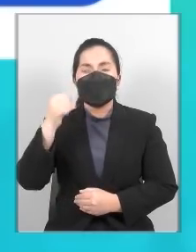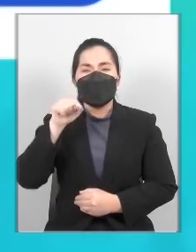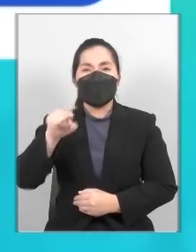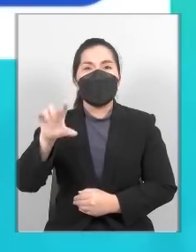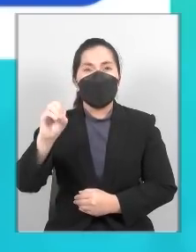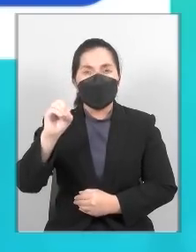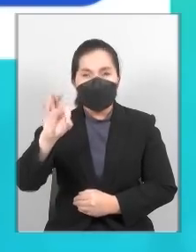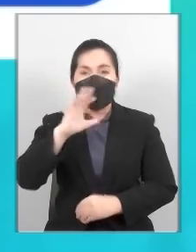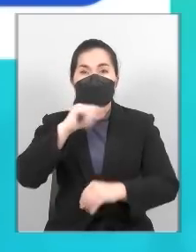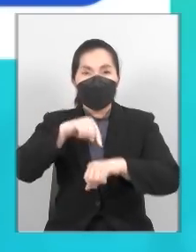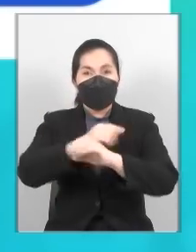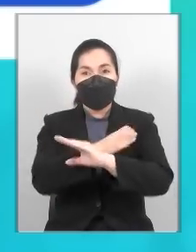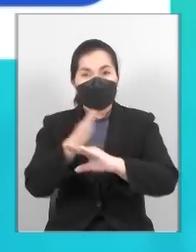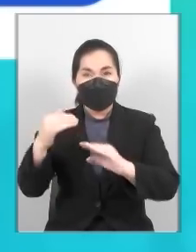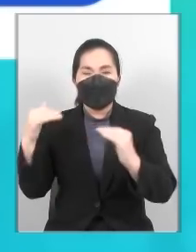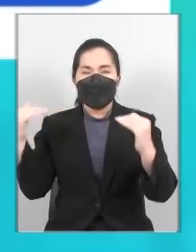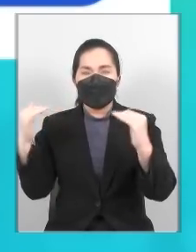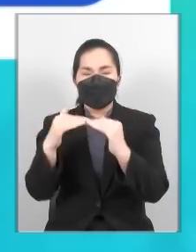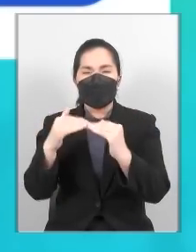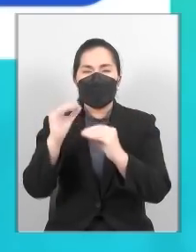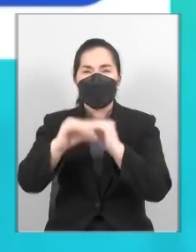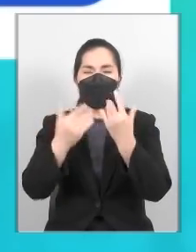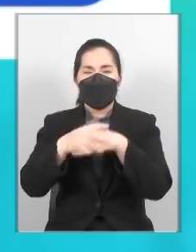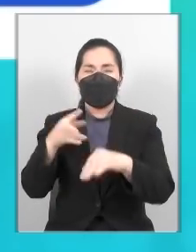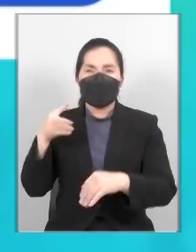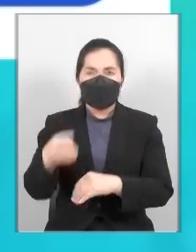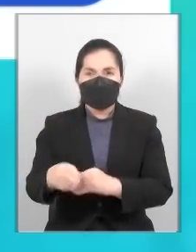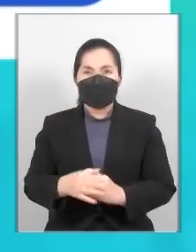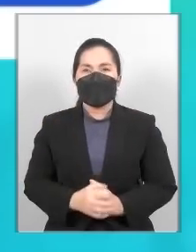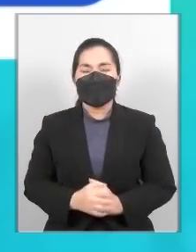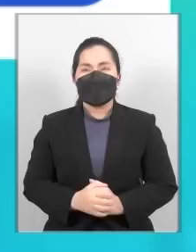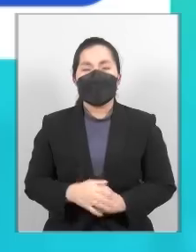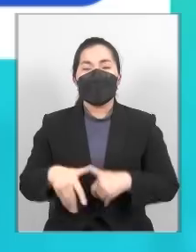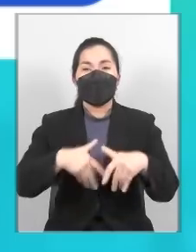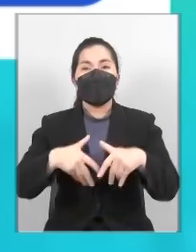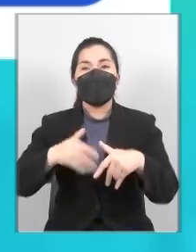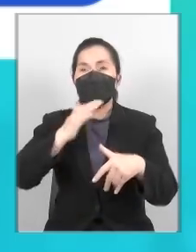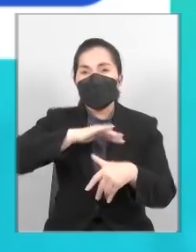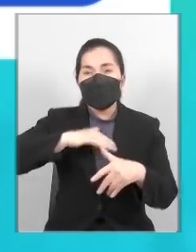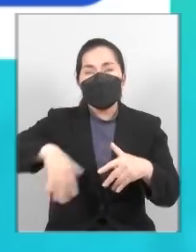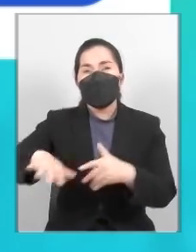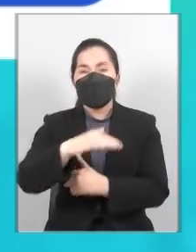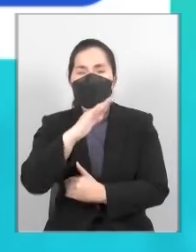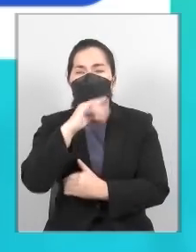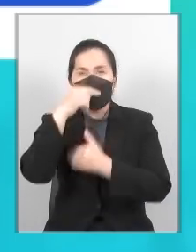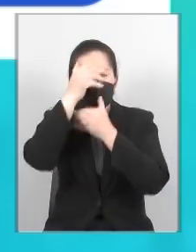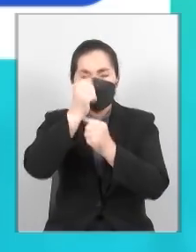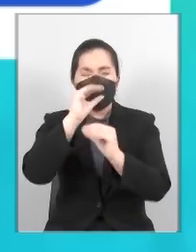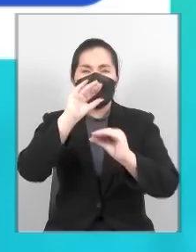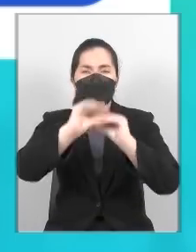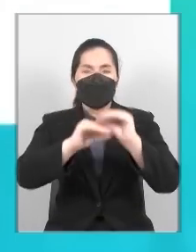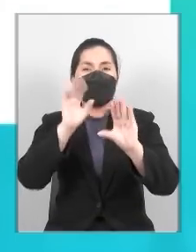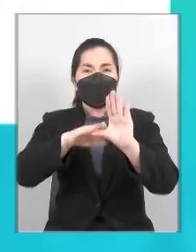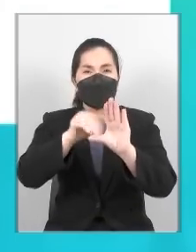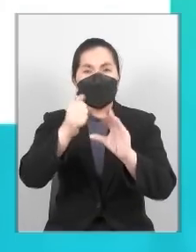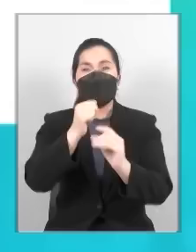เวลาดังกล่าวแล้วจะถูกตัดสิทธิ์การร่วมโครงการเลยนะฮะส่วนประชาชนทั่วไปสามารถลงทะเบียนเข้าร่วมโครงการคนละครึ่งเฟส5ได้ผ่านแอปพลิเค